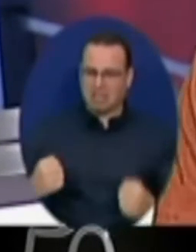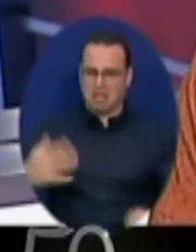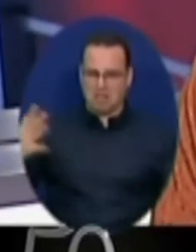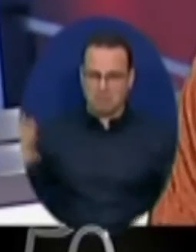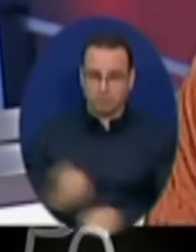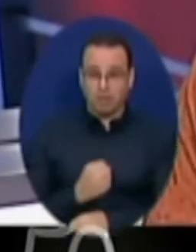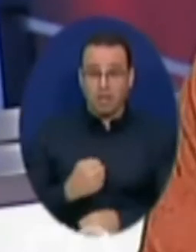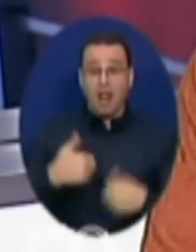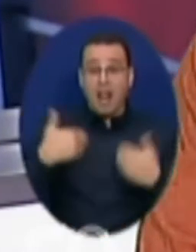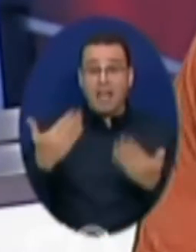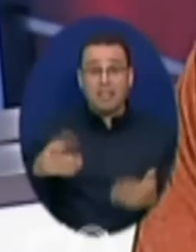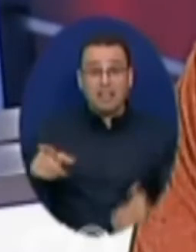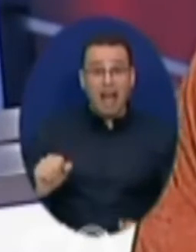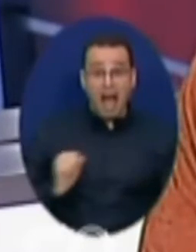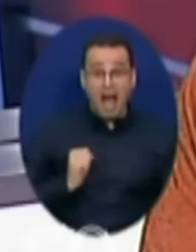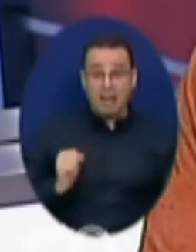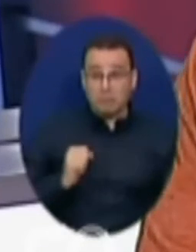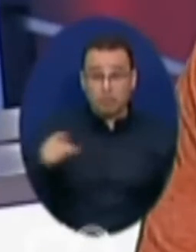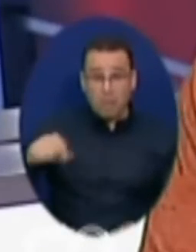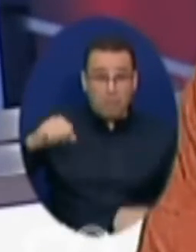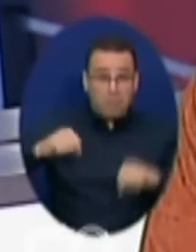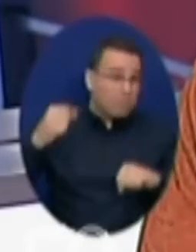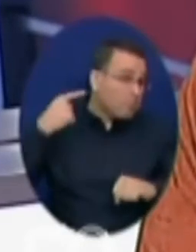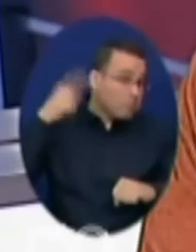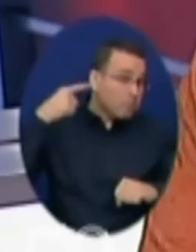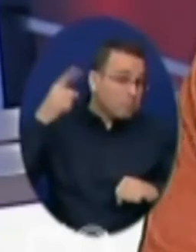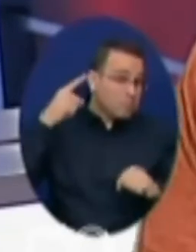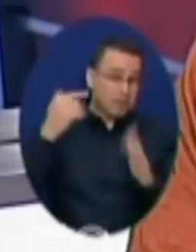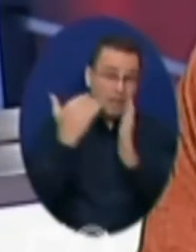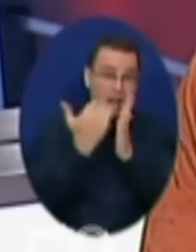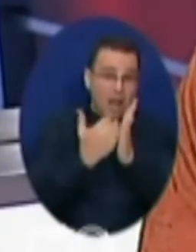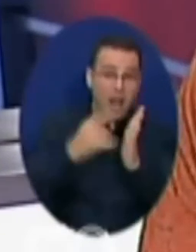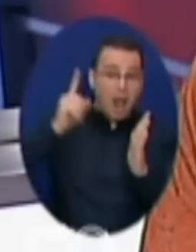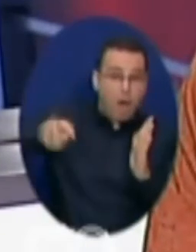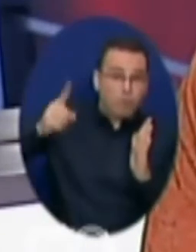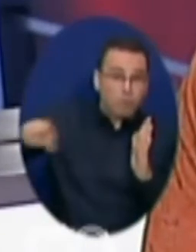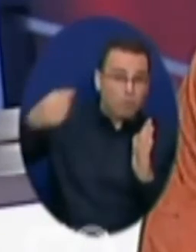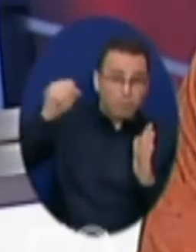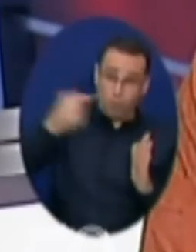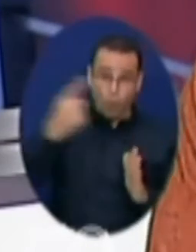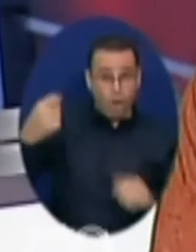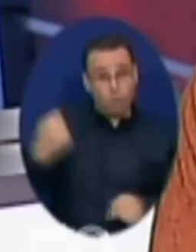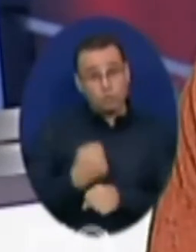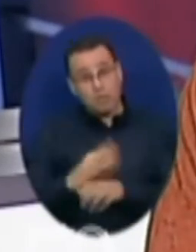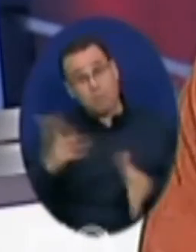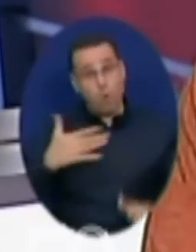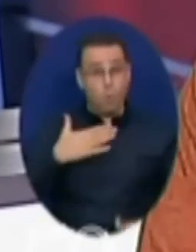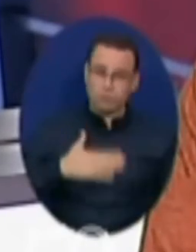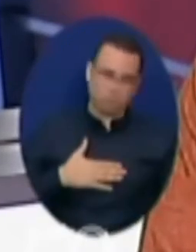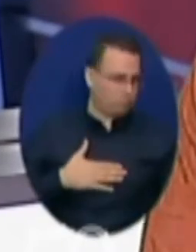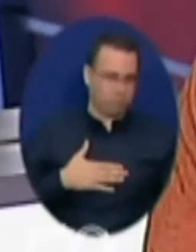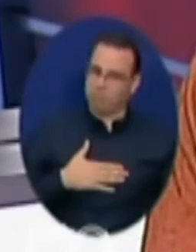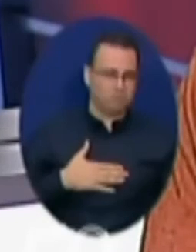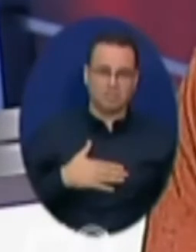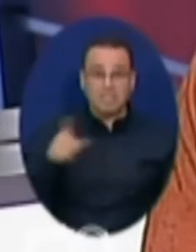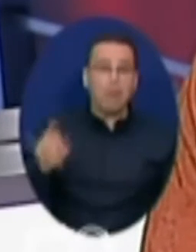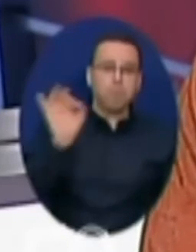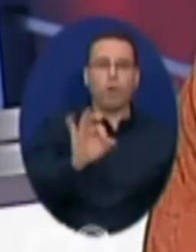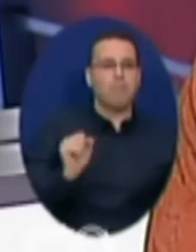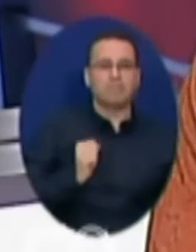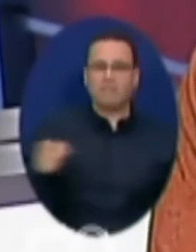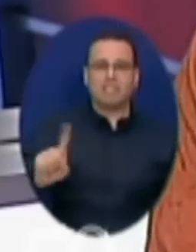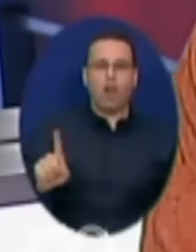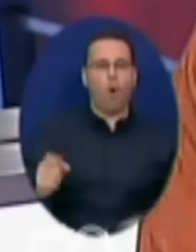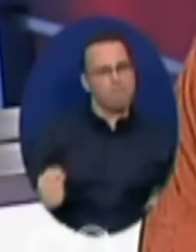לתת לחיילים להתנהג לא בהתאם לפקודות, לא בהתאם לדין, כל אחד יעשה מה שהוא רוצה, זה לא לחזק את הצבא, זה להחליש את הצבא. אנחנו